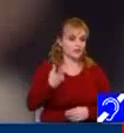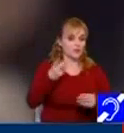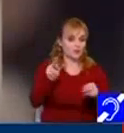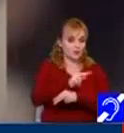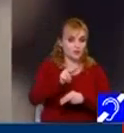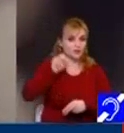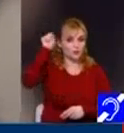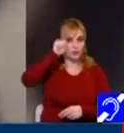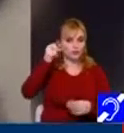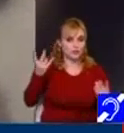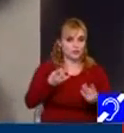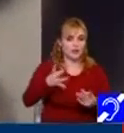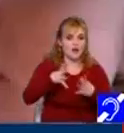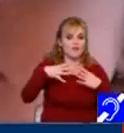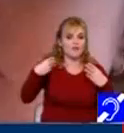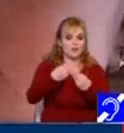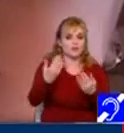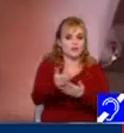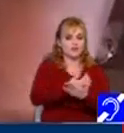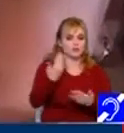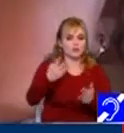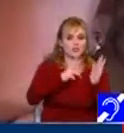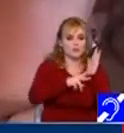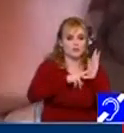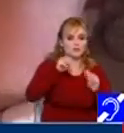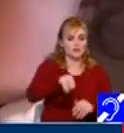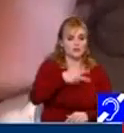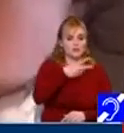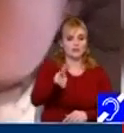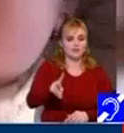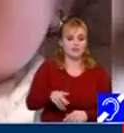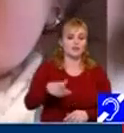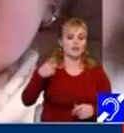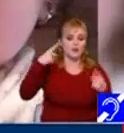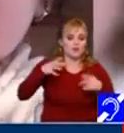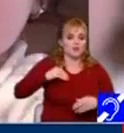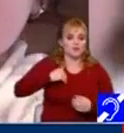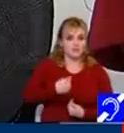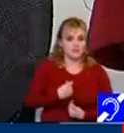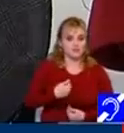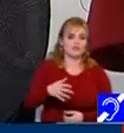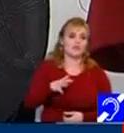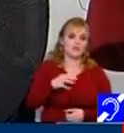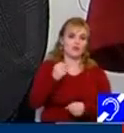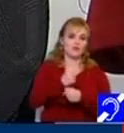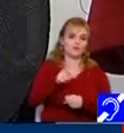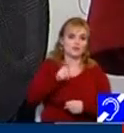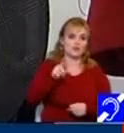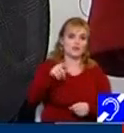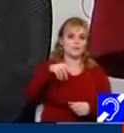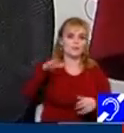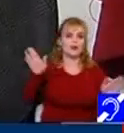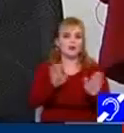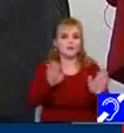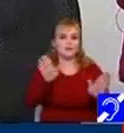tratamentul în Turcia, familia sa trebuie să adune 70.000 de euro. Povestea tristă a micuței l-a făcut pe designerul Irina Calancea și